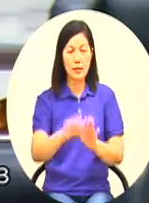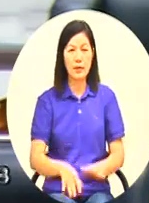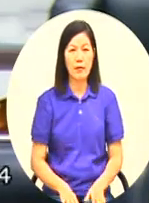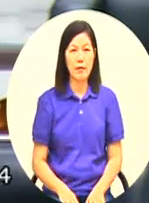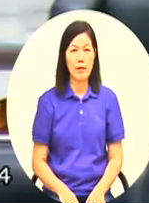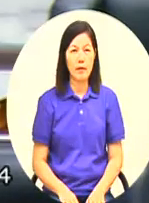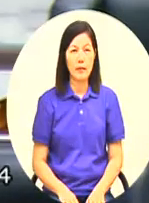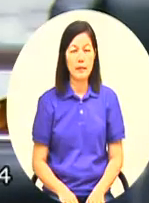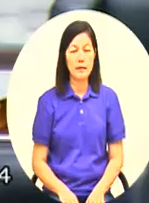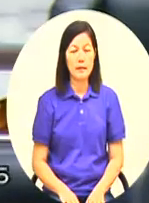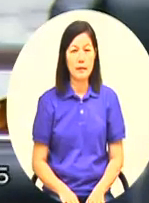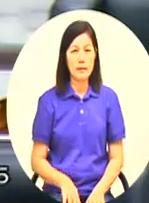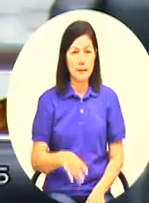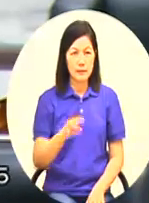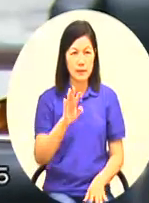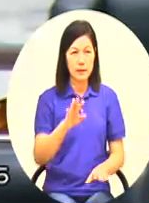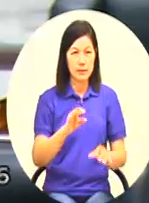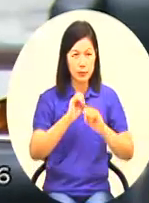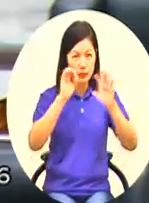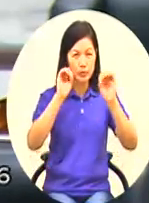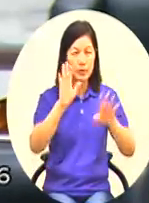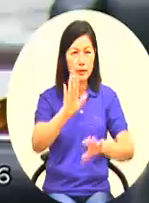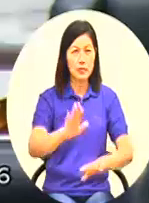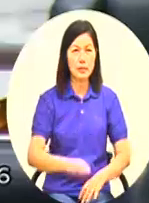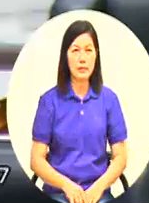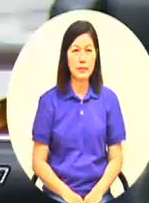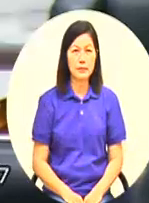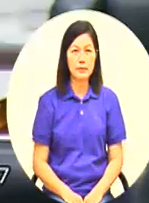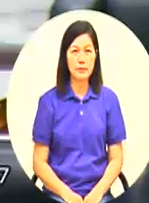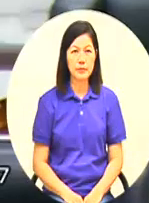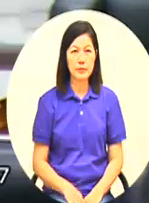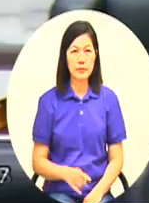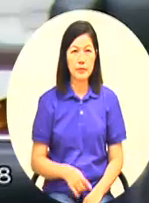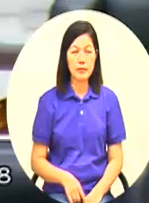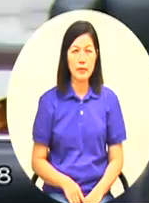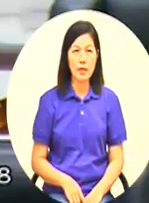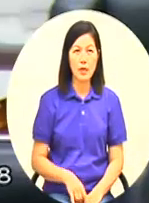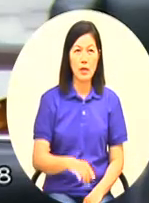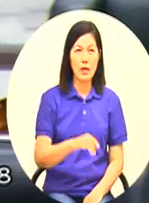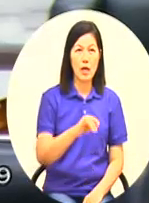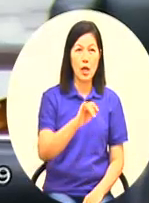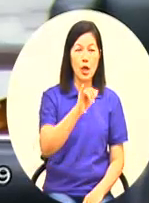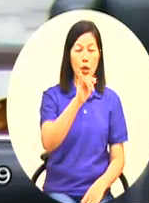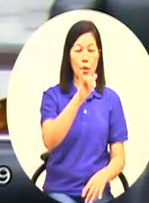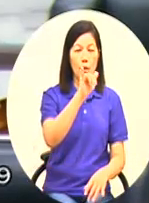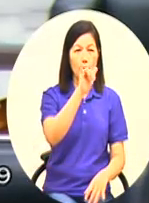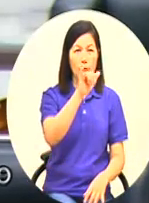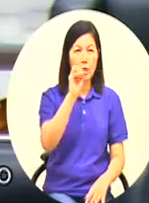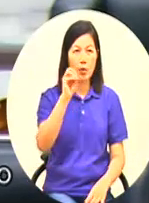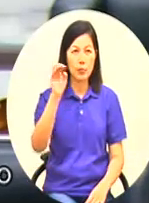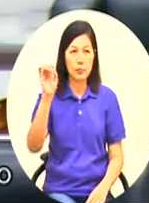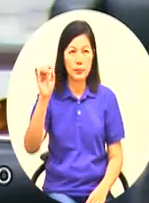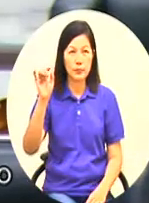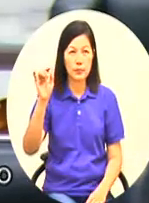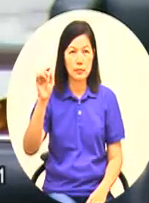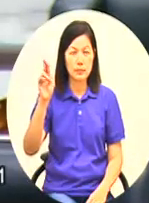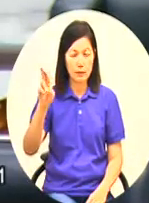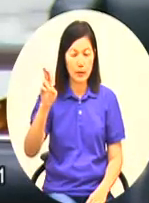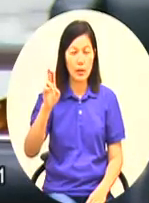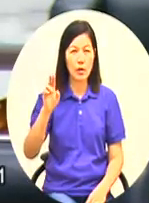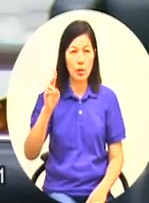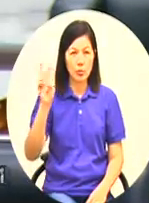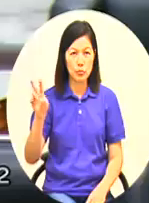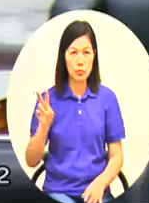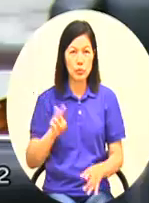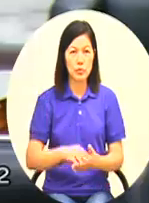那本席从你们这里业务报告有说那你 YouTube 有做10部的微电影不错，本席都有看